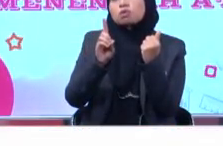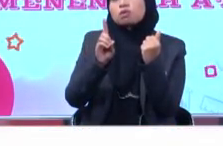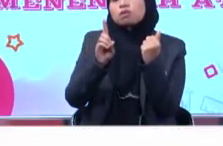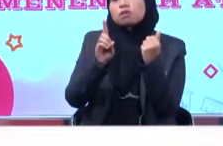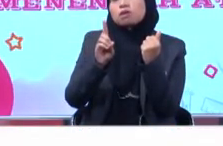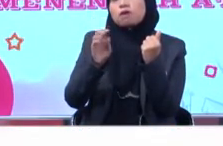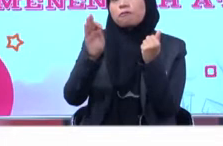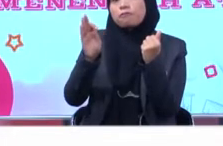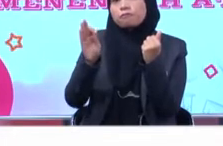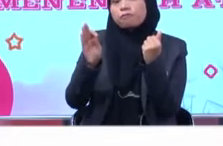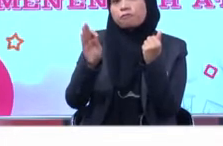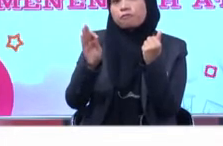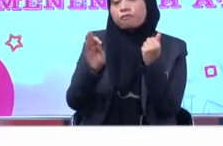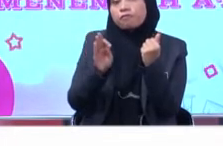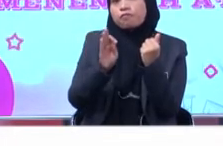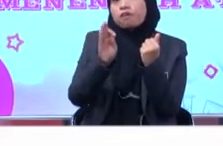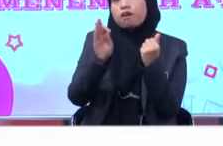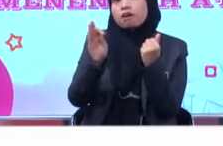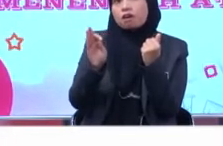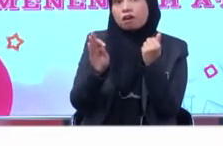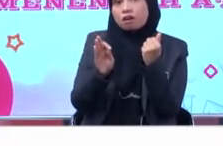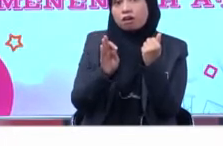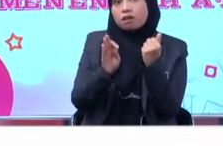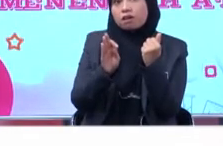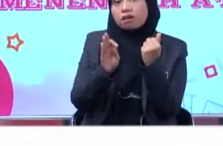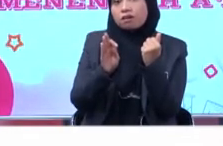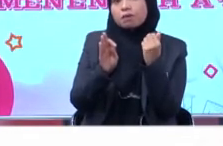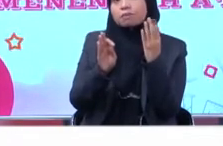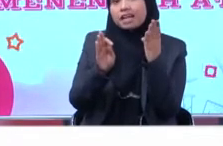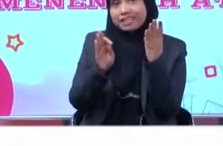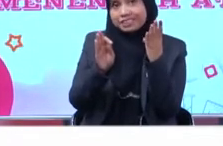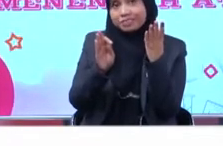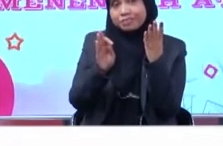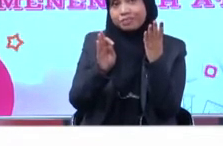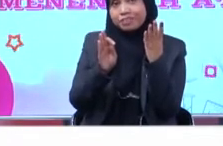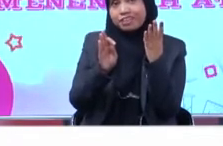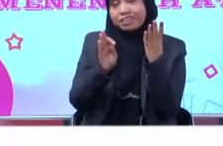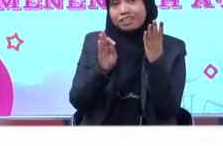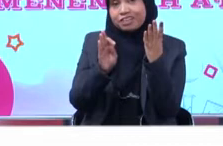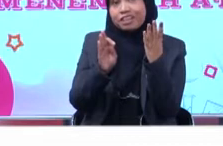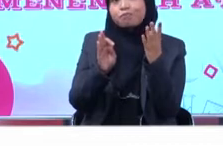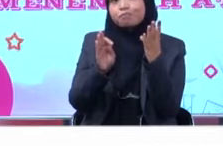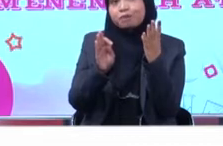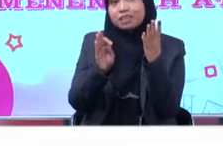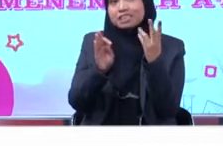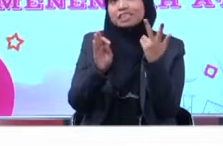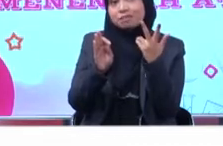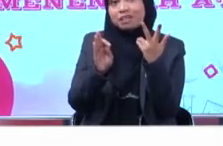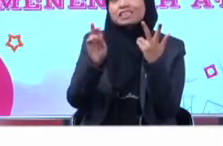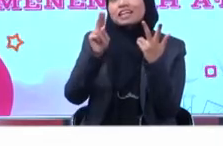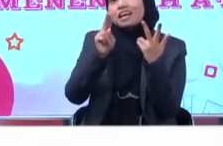Hai Fafa metode akses paste fanatik baik usus agak betul hop